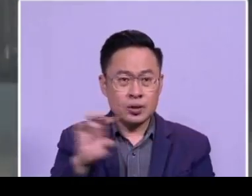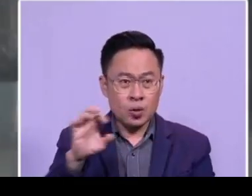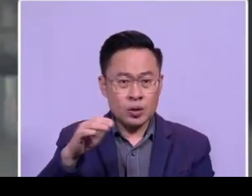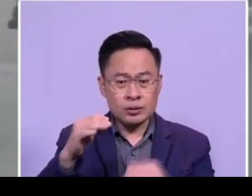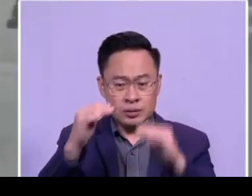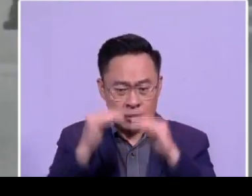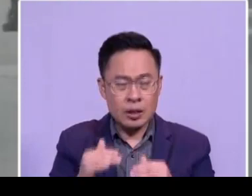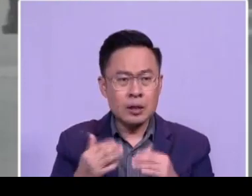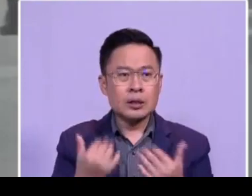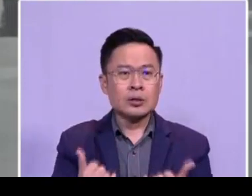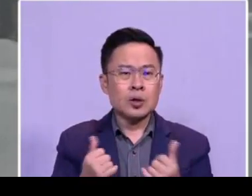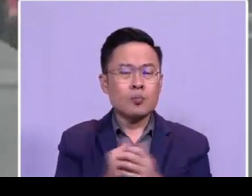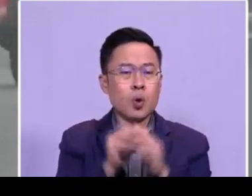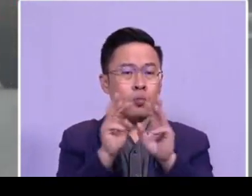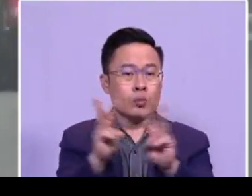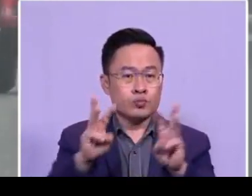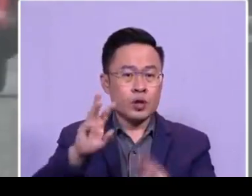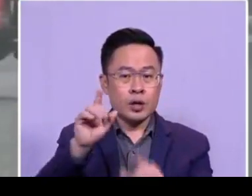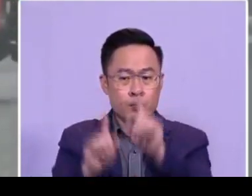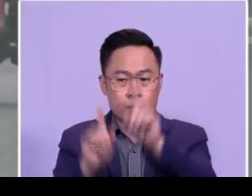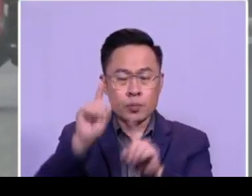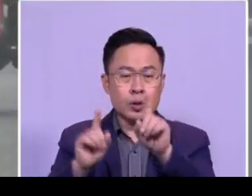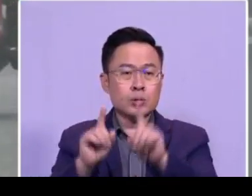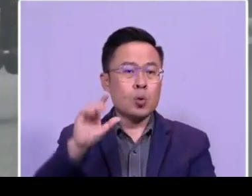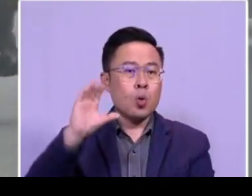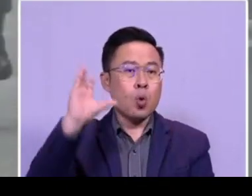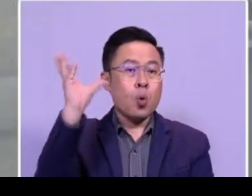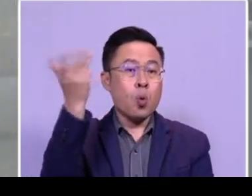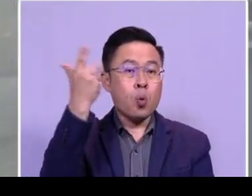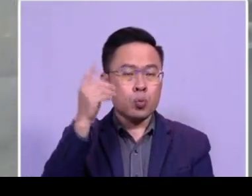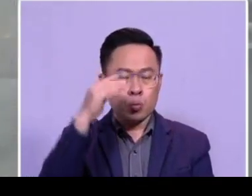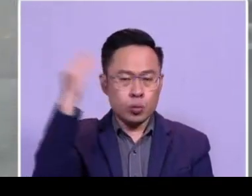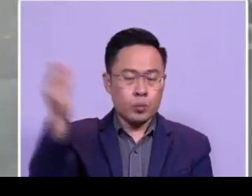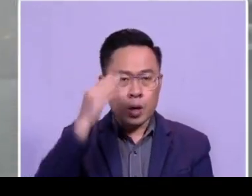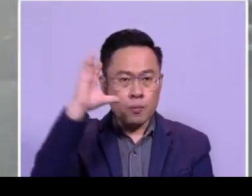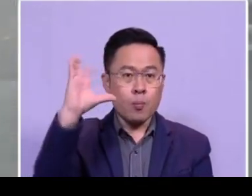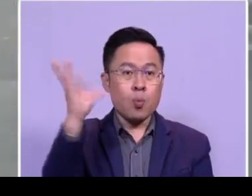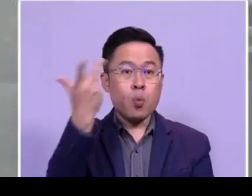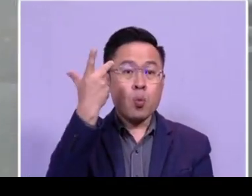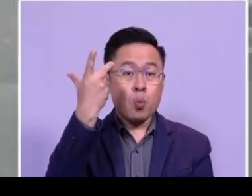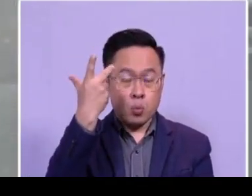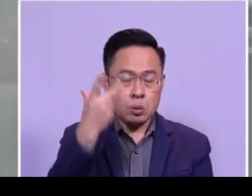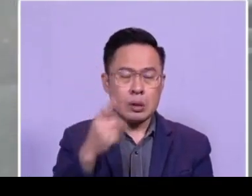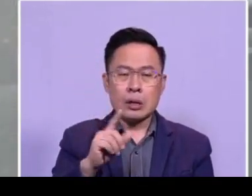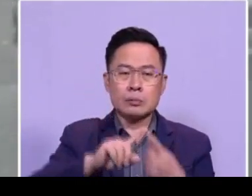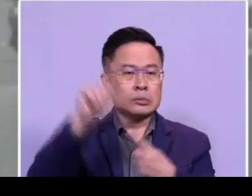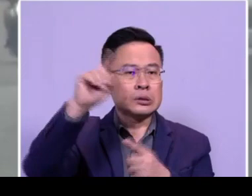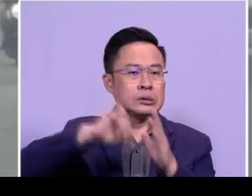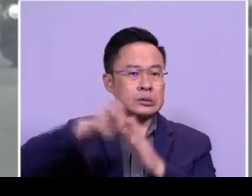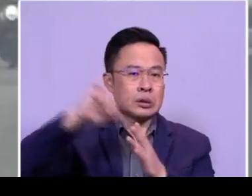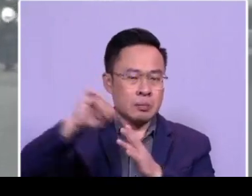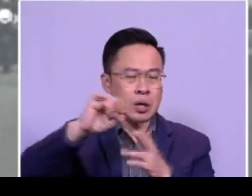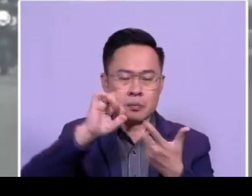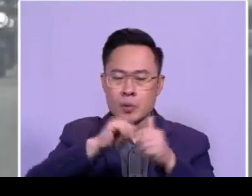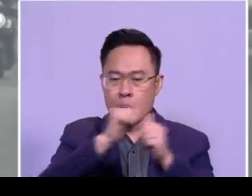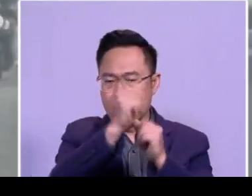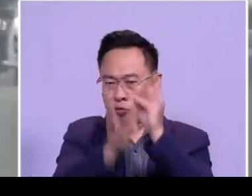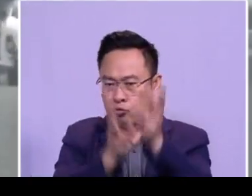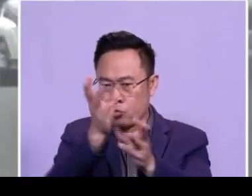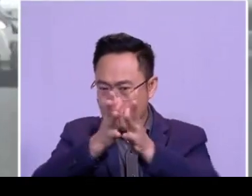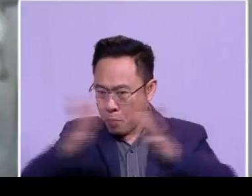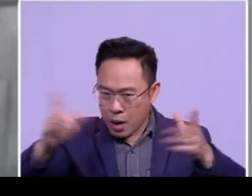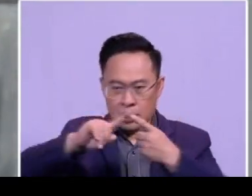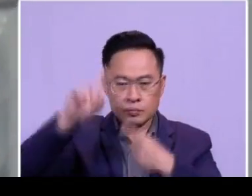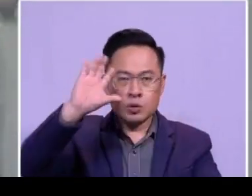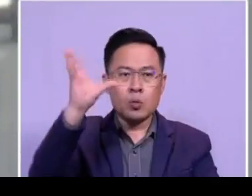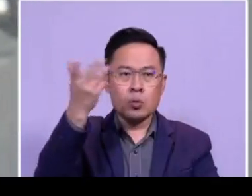งจัดอันดับให้เชียงใหม่ค่ะคุณภาพอากาศแย่เป็นอันดับหนึ่งของโลกต่อไปอีกนะคะทีนี้สาเหตุต้นเหตุก็คือเรื่องของการ